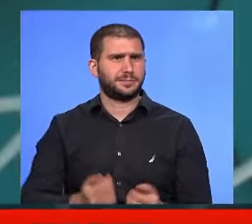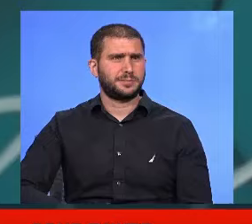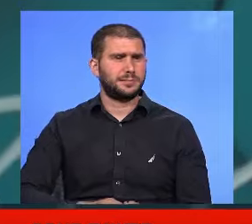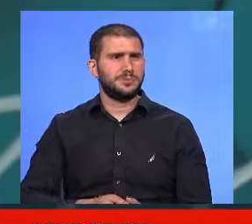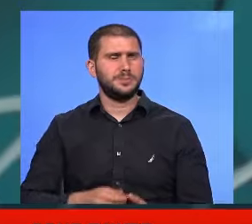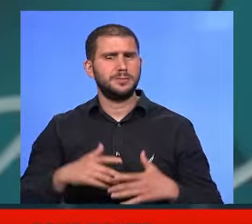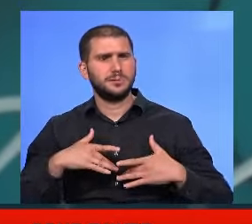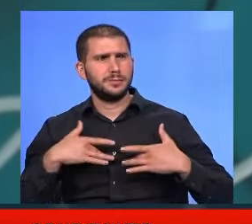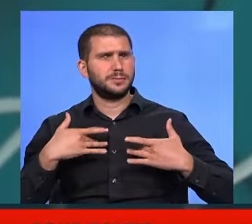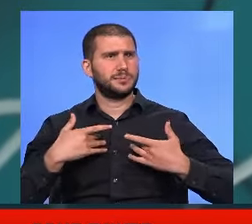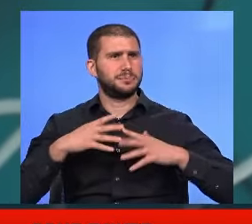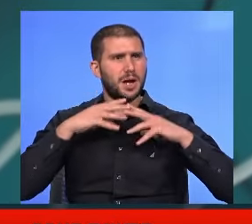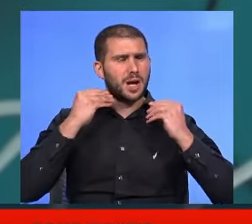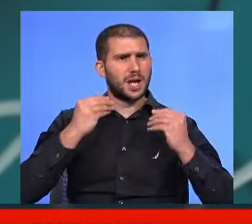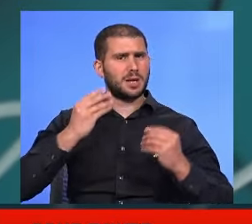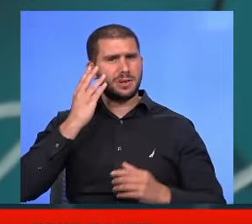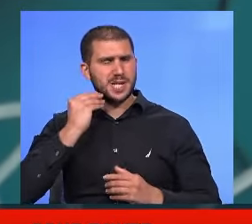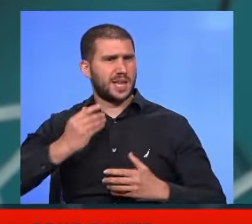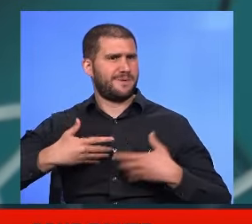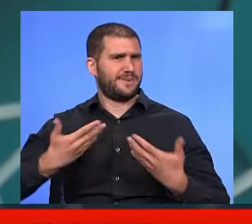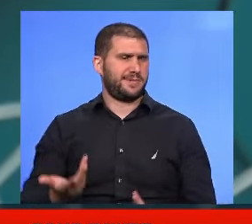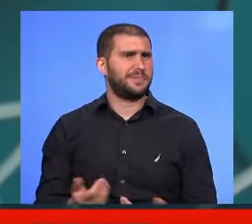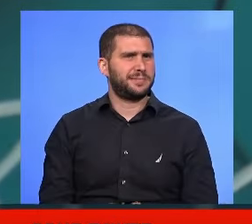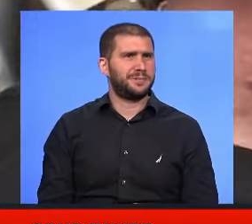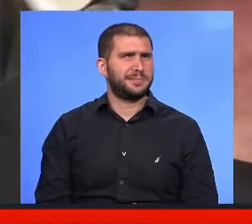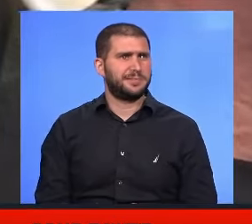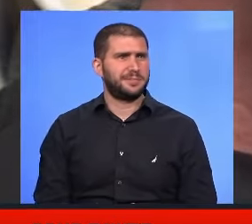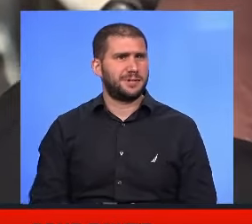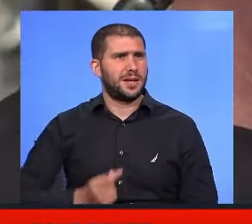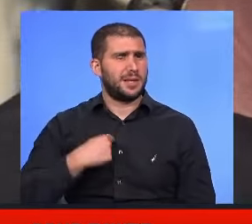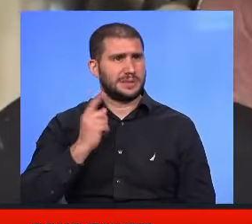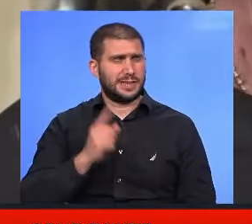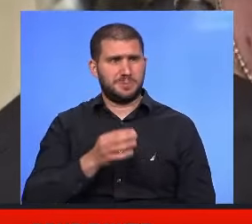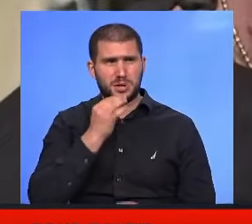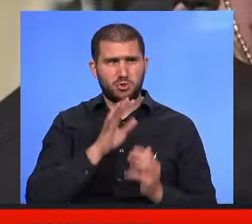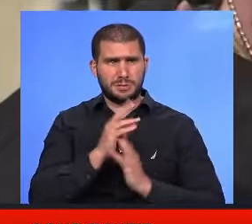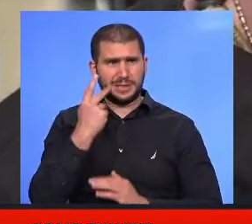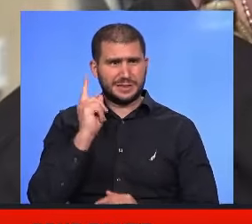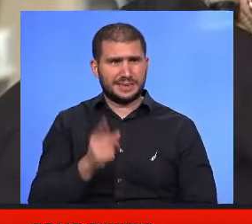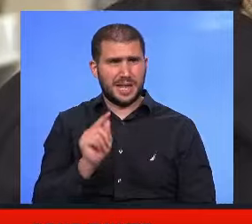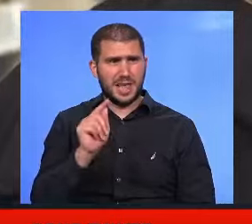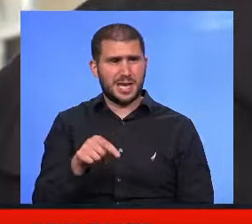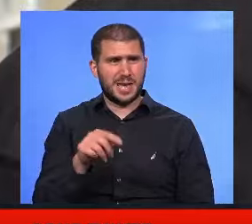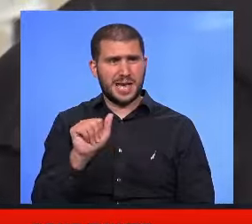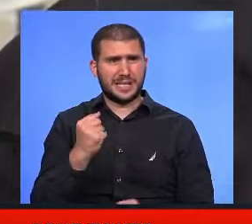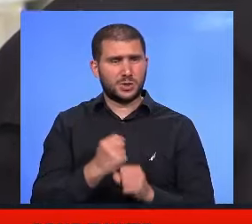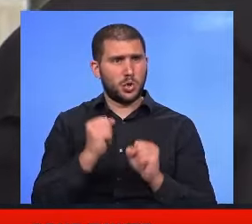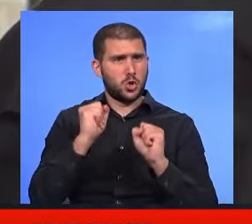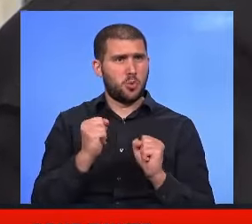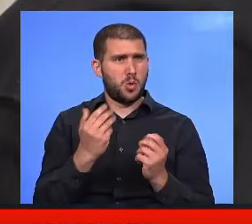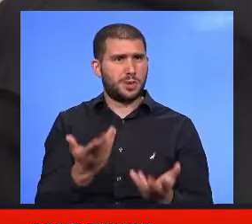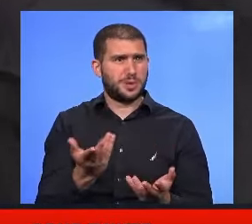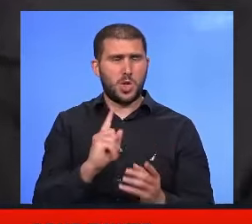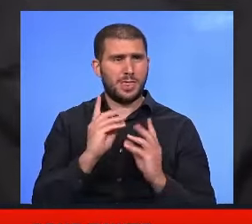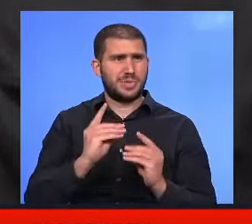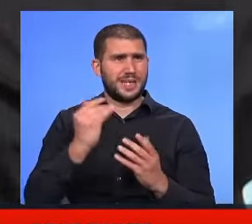קופצים, מחייכים, פאן, כיף. אני אמור, בגיל 12 הייתי אמור להגיע לארץ, לעשות יום הולדת, לא דרך